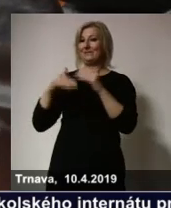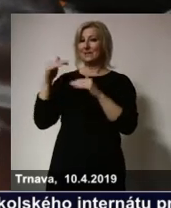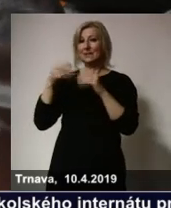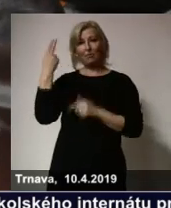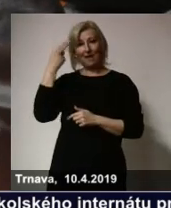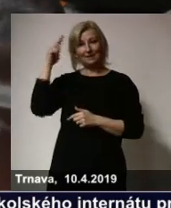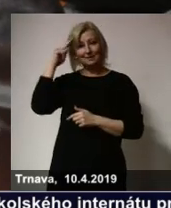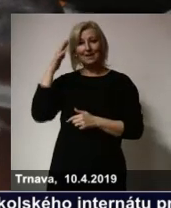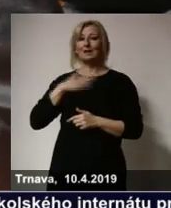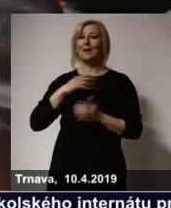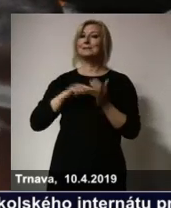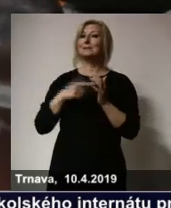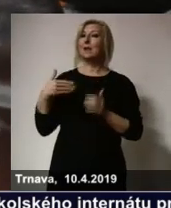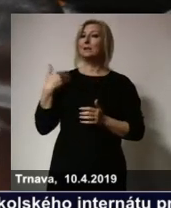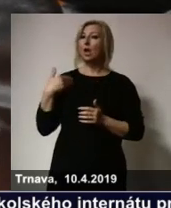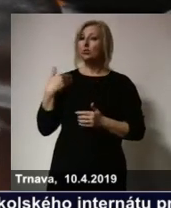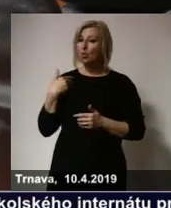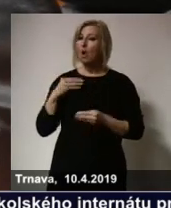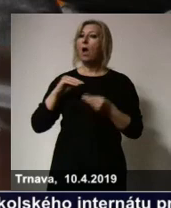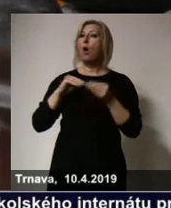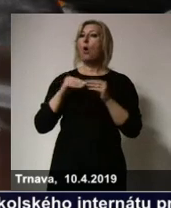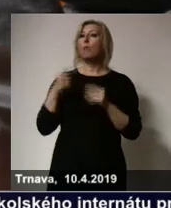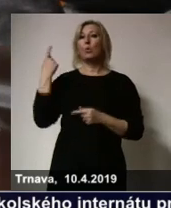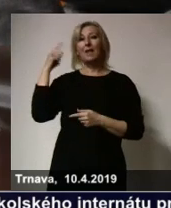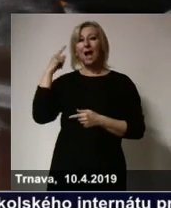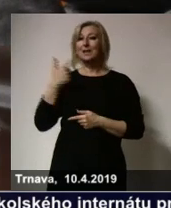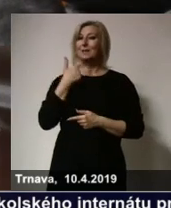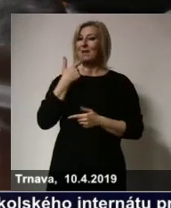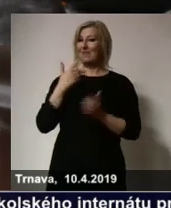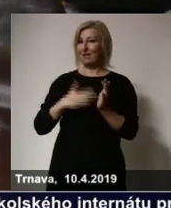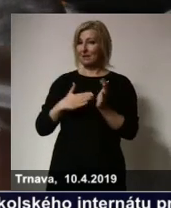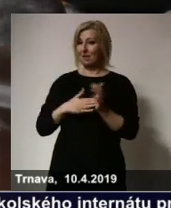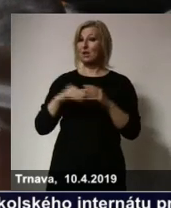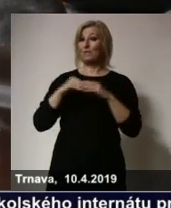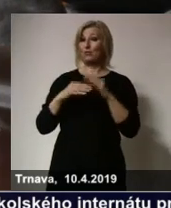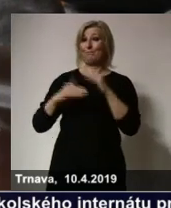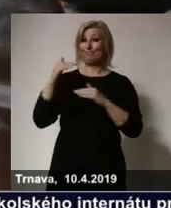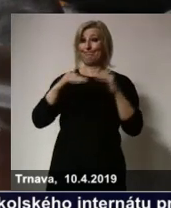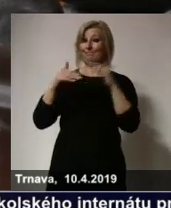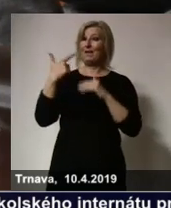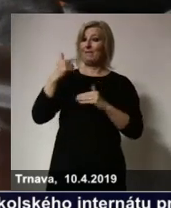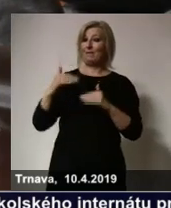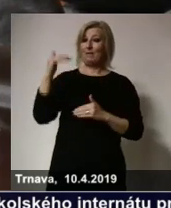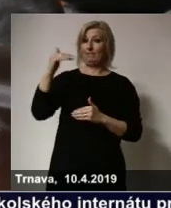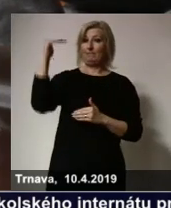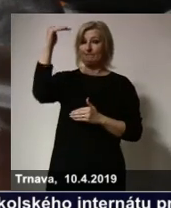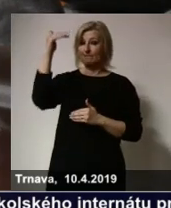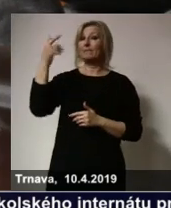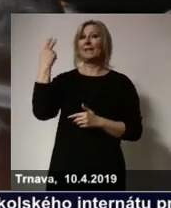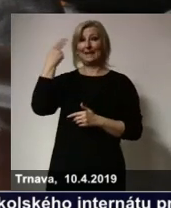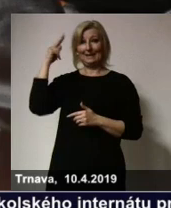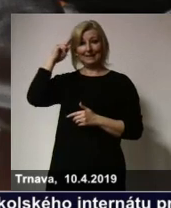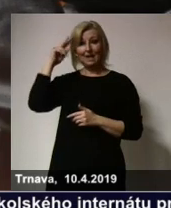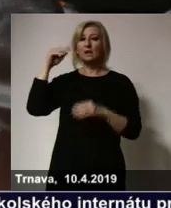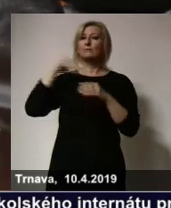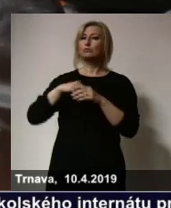obchodnú akadémiu Veľký Meder. Výstavbou nového dvojpodlažného školského internátu s celkovou kapacitou 60